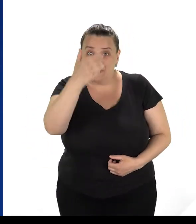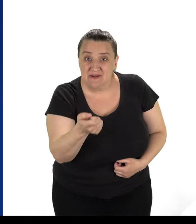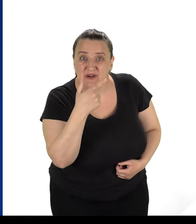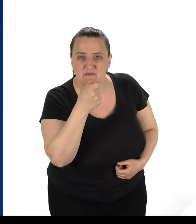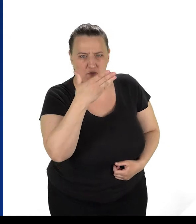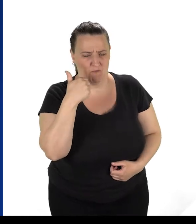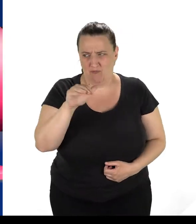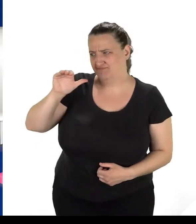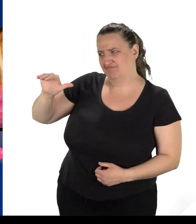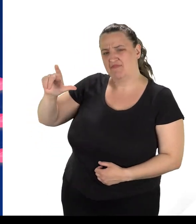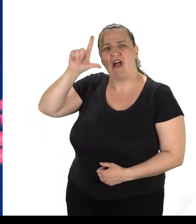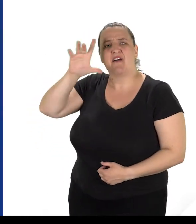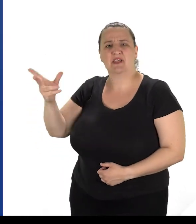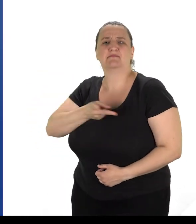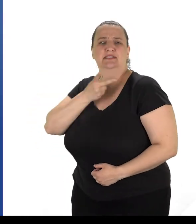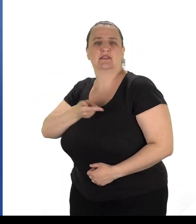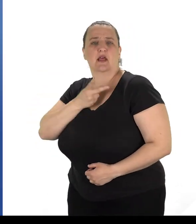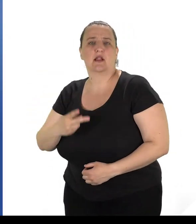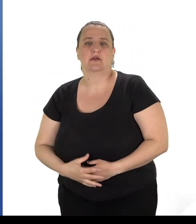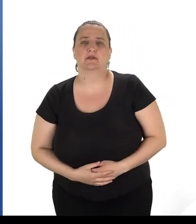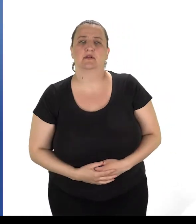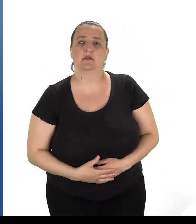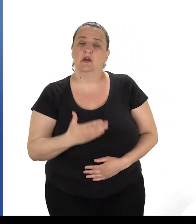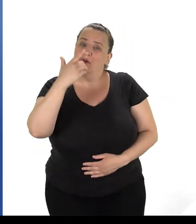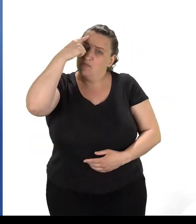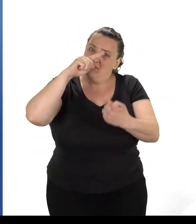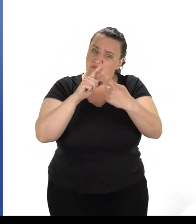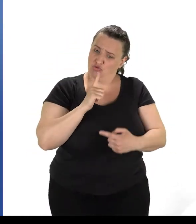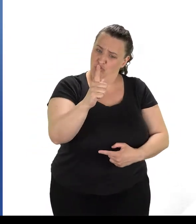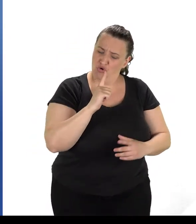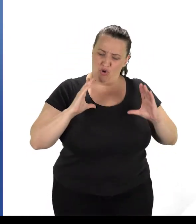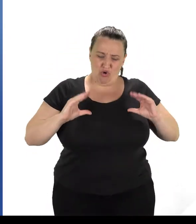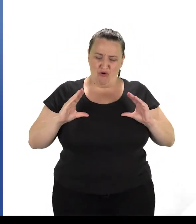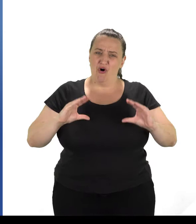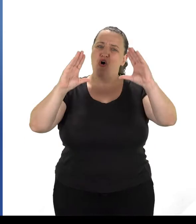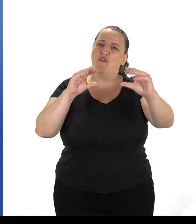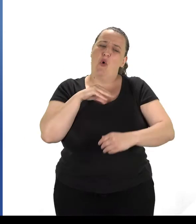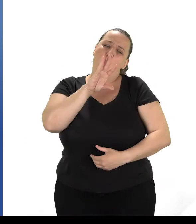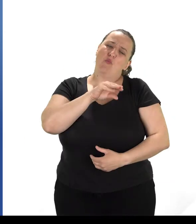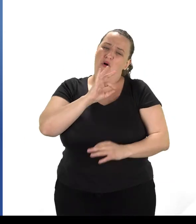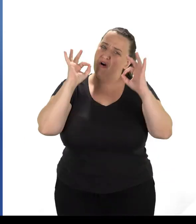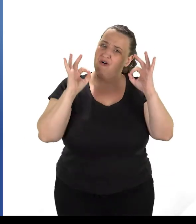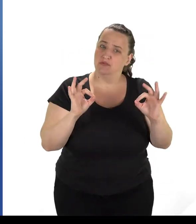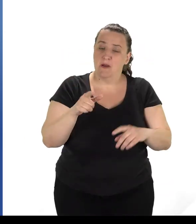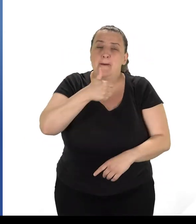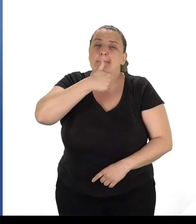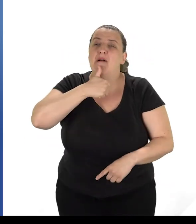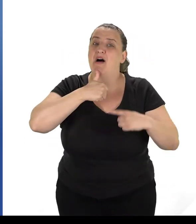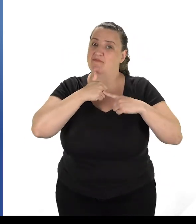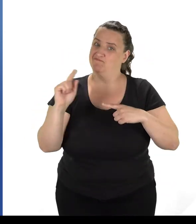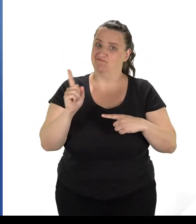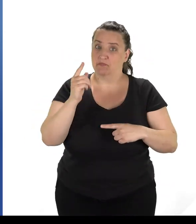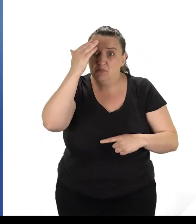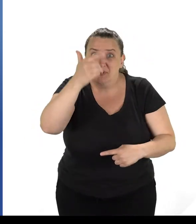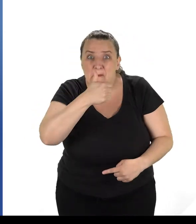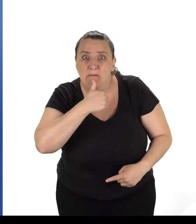prends pas de médicaments sans avis médical. Dans tous les cas, les tétées seront confortables pour tous les deux. Elles ne seront